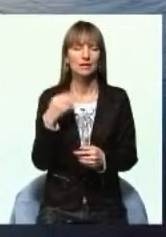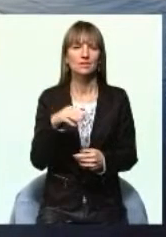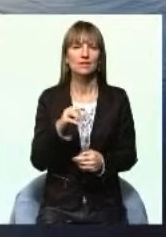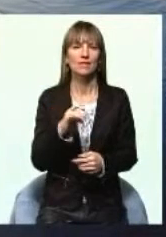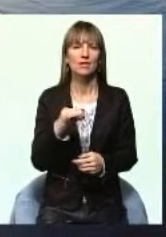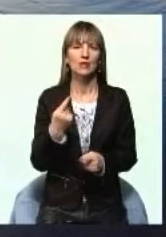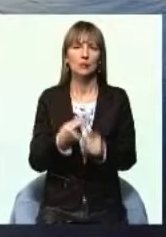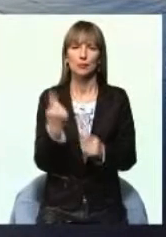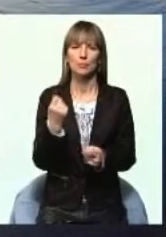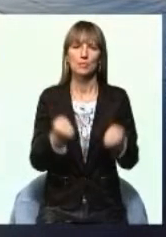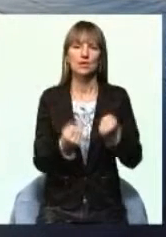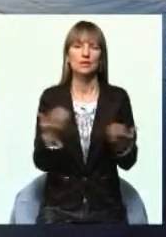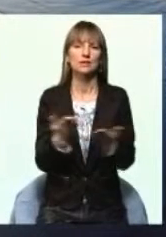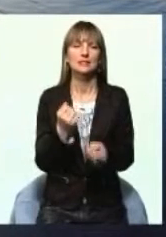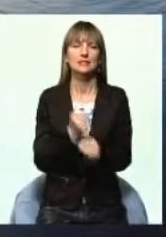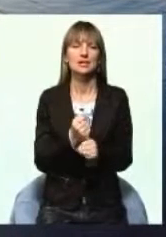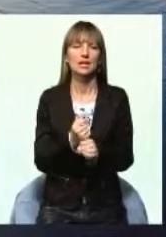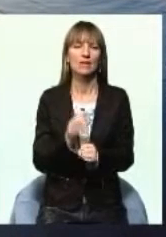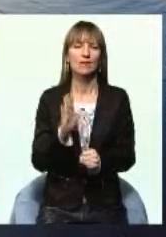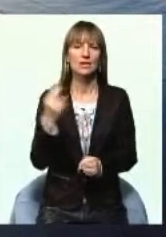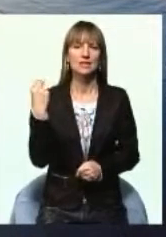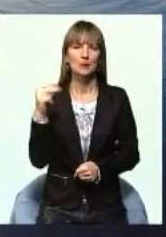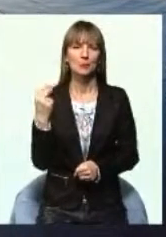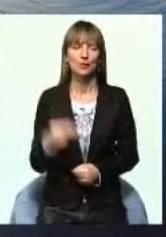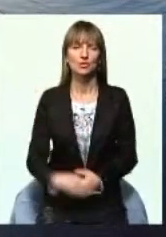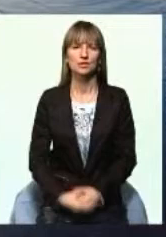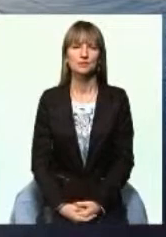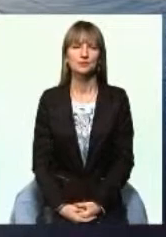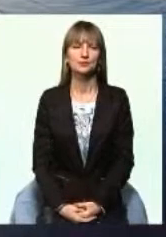машина, которую сделали в Запорожьях.